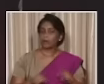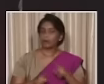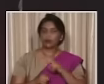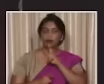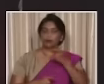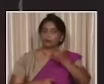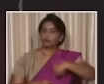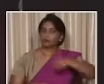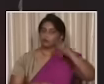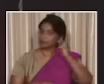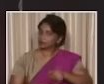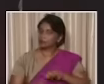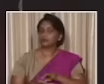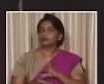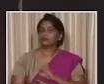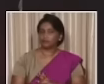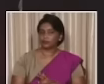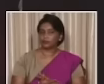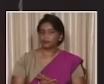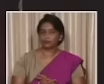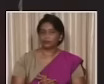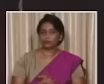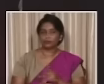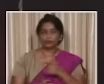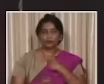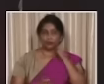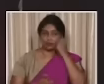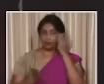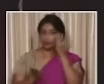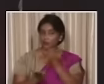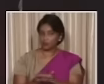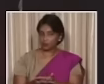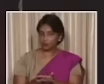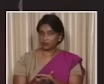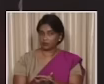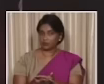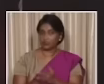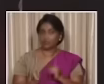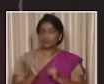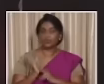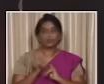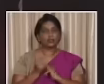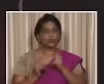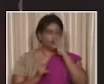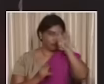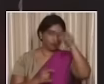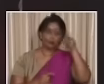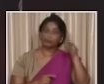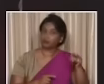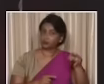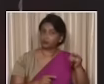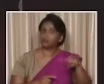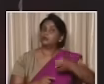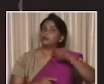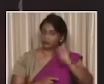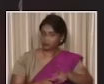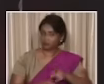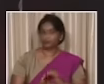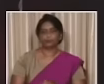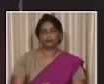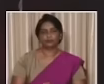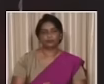යෝජනා සම්මත කිව සිටිමි. මේ යෝජනාව මම ඉදිරිපත් කරේ නිමල් ශ්‍රීපාල සිල්ව මැතිතුමයි මේක ඉස්තර